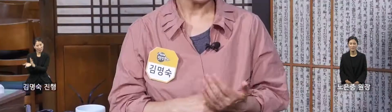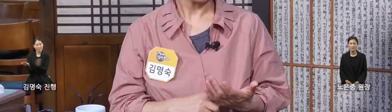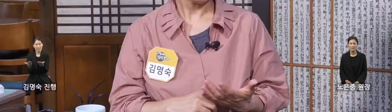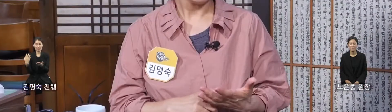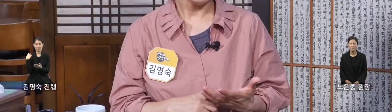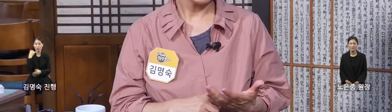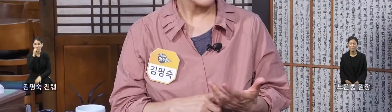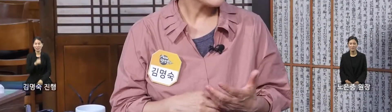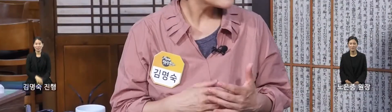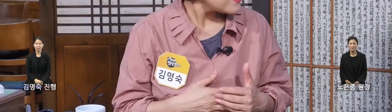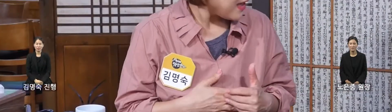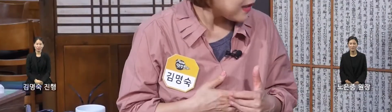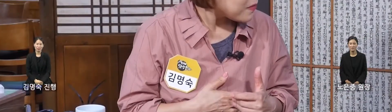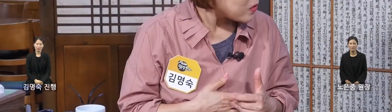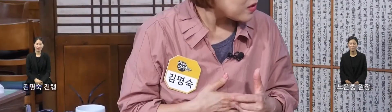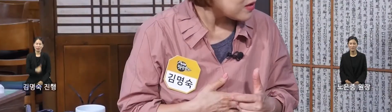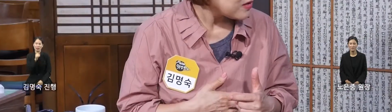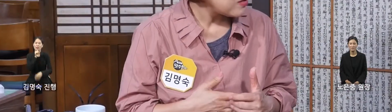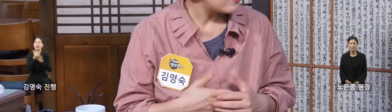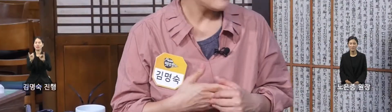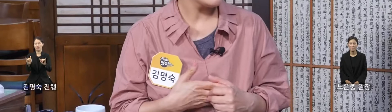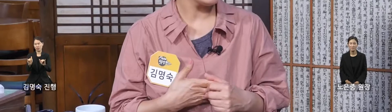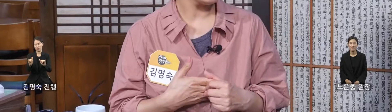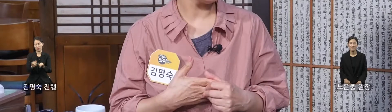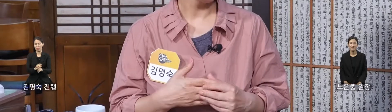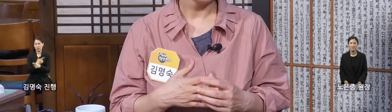사실 사각지대에 계신 분들